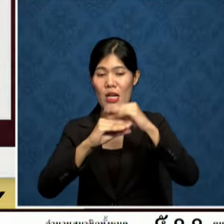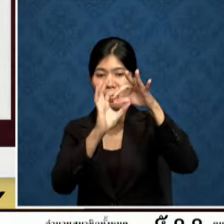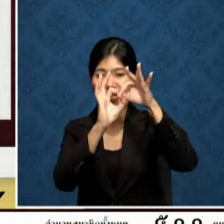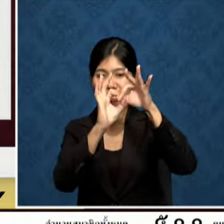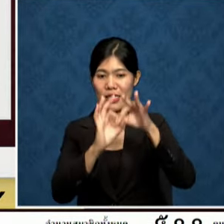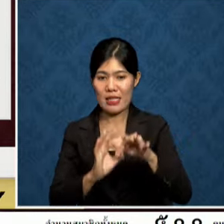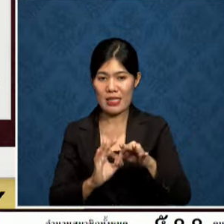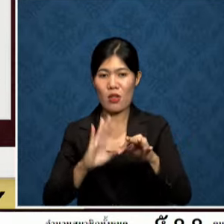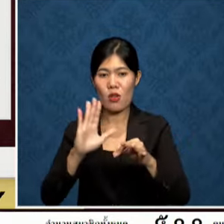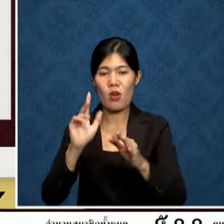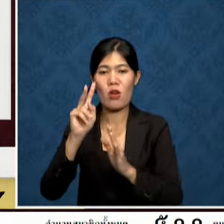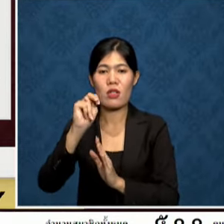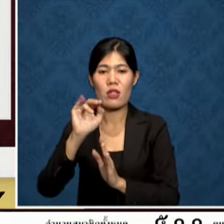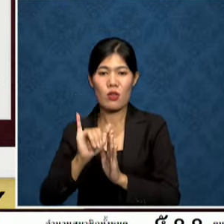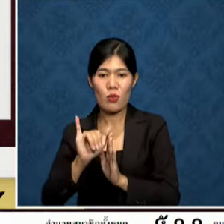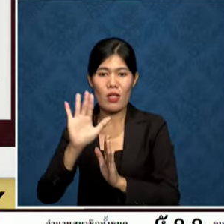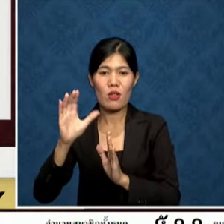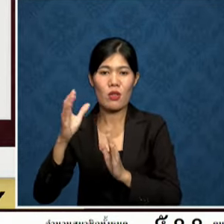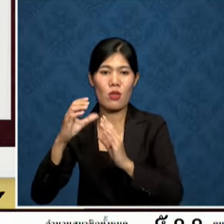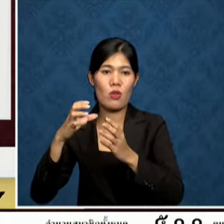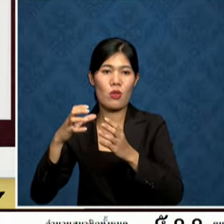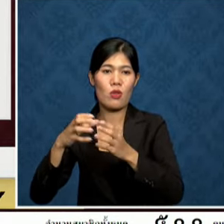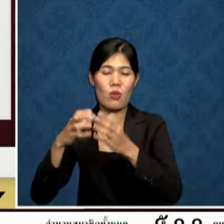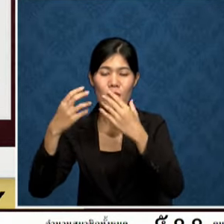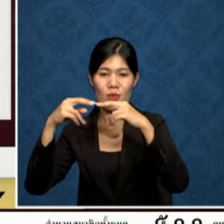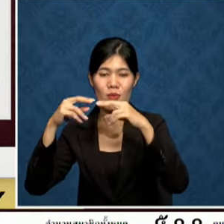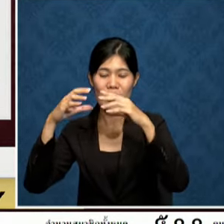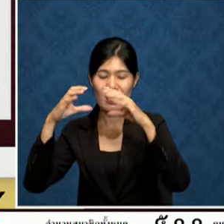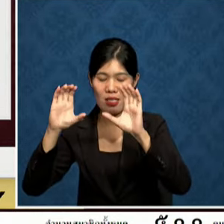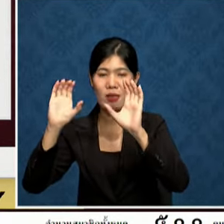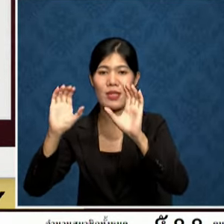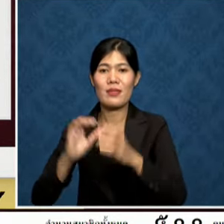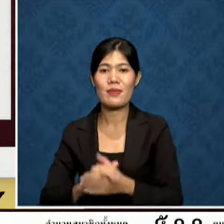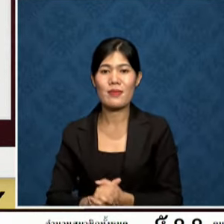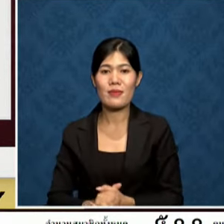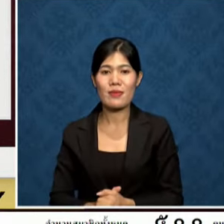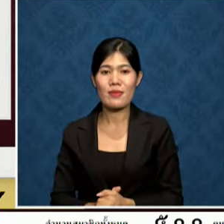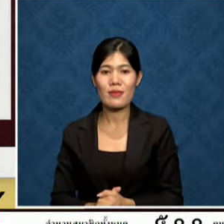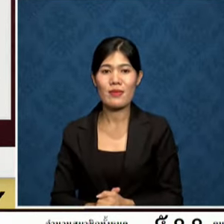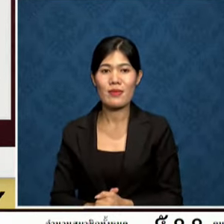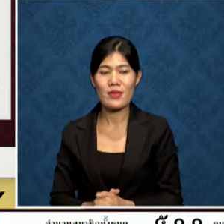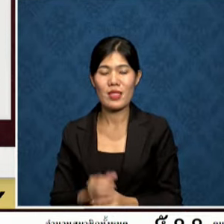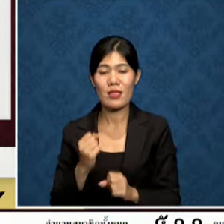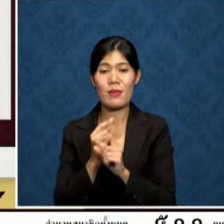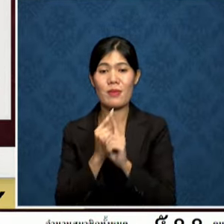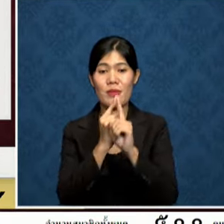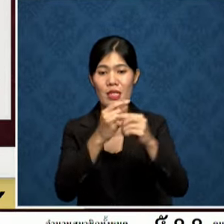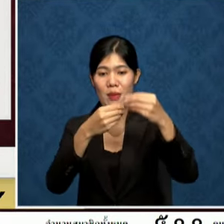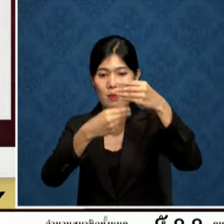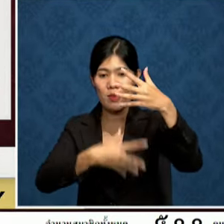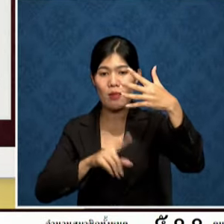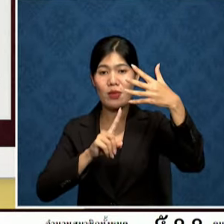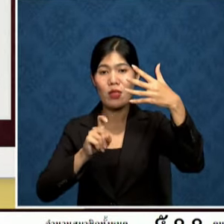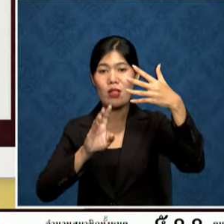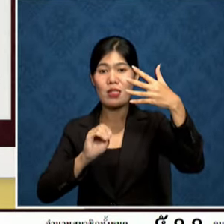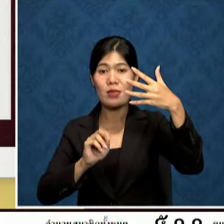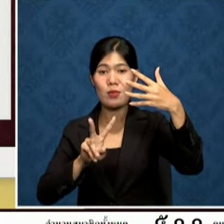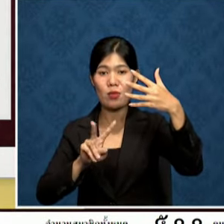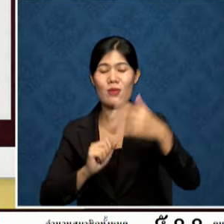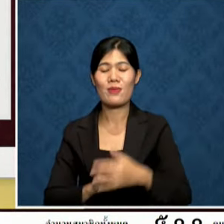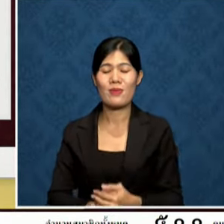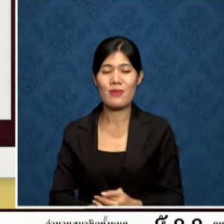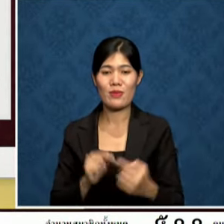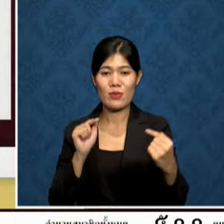นโยบายรัฐบาลเลยแสดงว่าทุกคนพร้อมอกพร้อมใจกันที่จะทำตามนโยบายรัฐบาลทั้ง 142ประเด็นกันเป็นแน่นะคะแต่ว่าท่าน